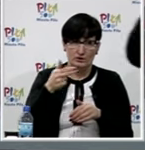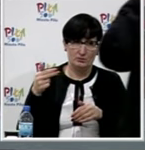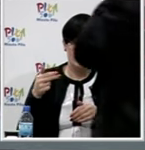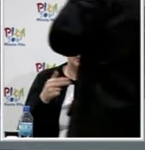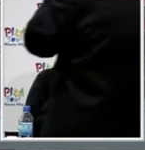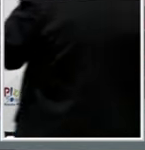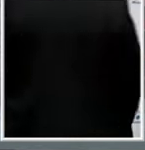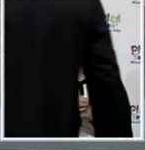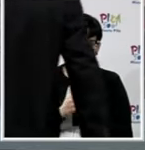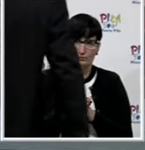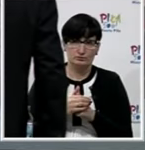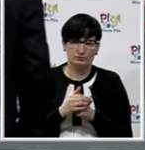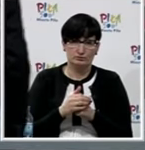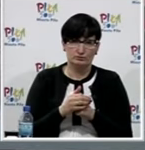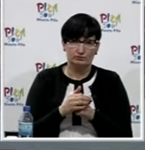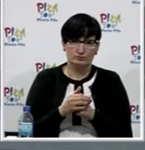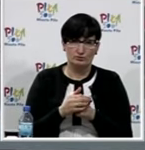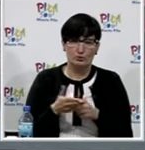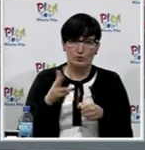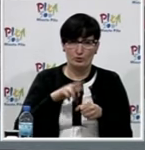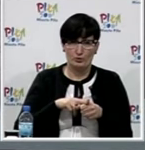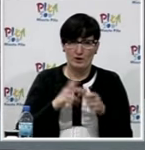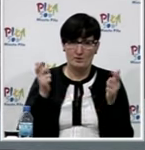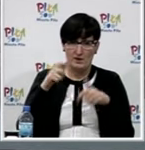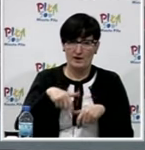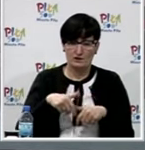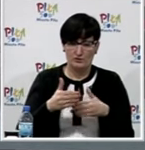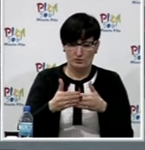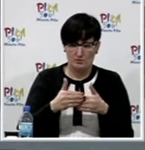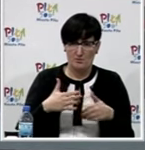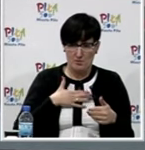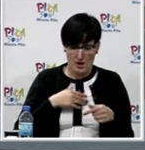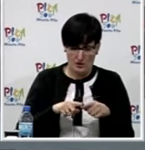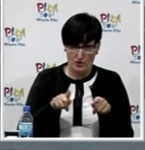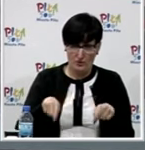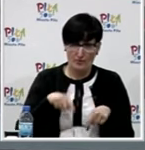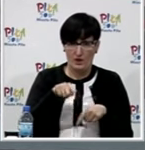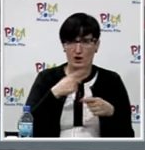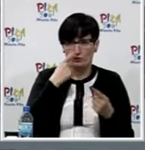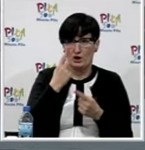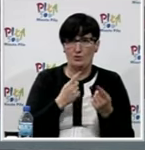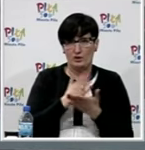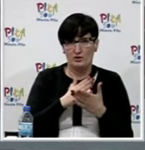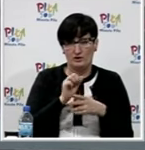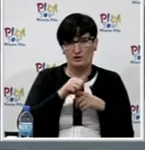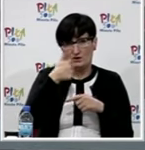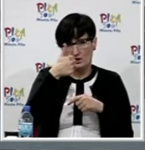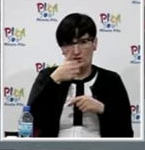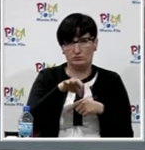państwo przed sobą mają, ta działka jest tylko w tym jednym przypadku wymieniona.